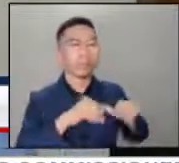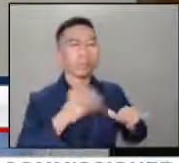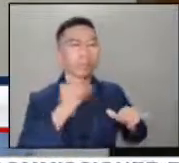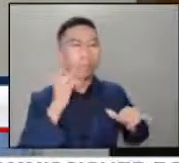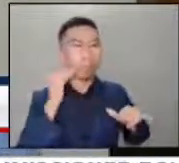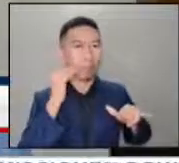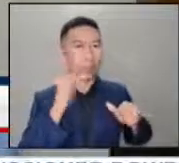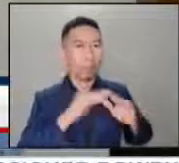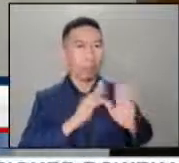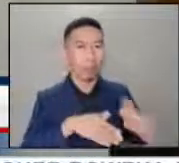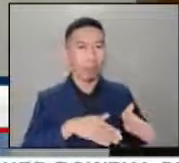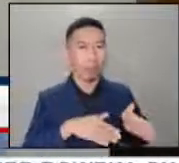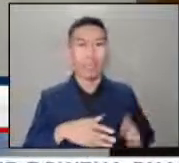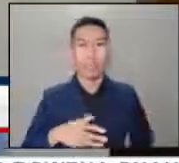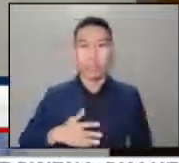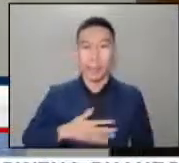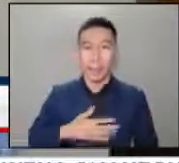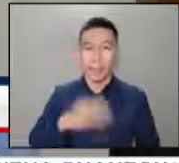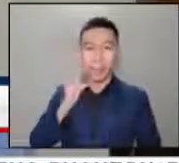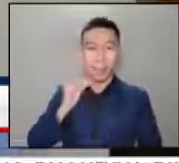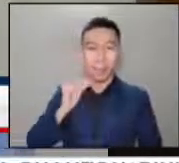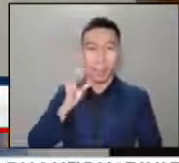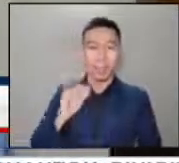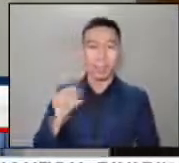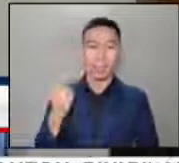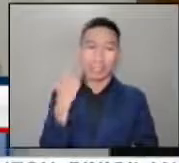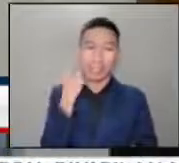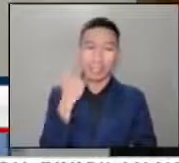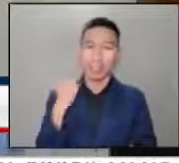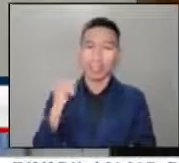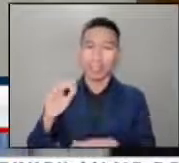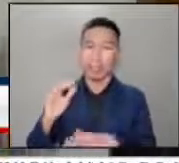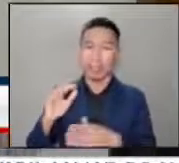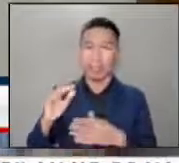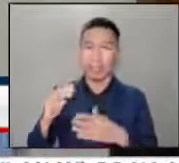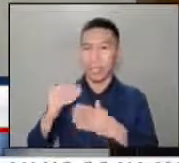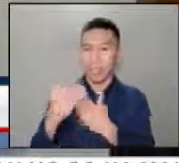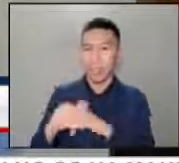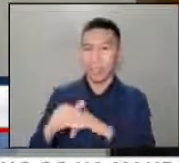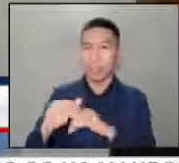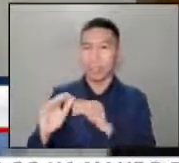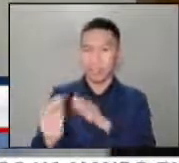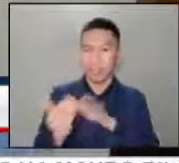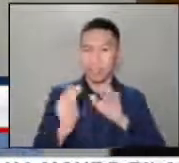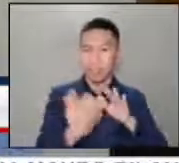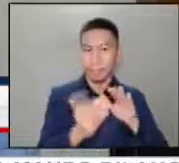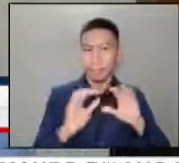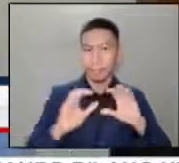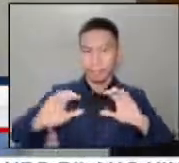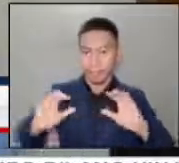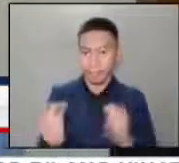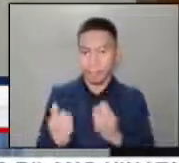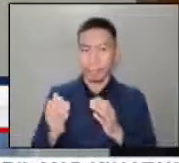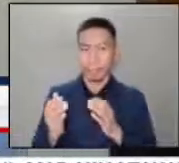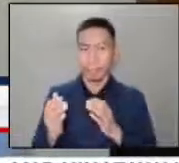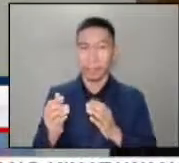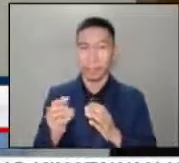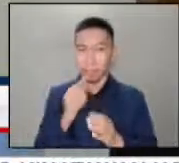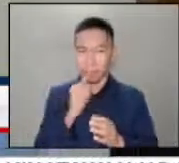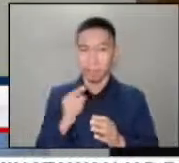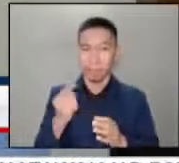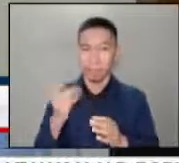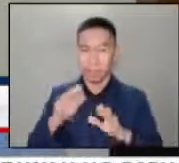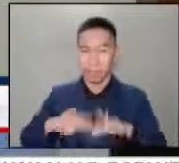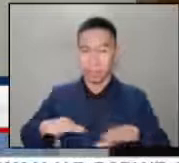case, during the limited face-to-face class, yung rate talaga ng motivation ng mga bata po, yung attendance rate